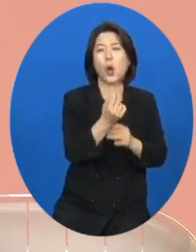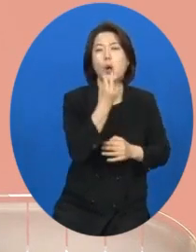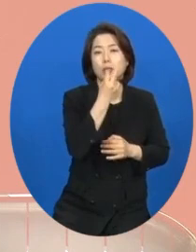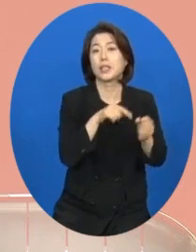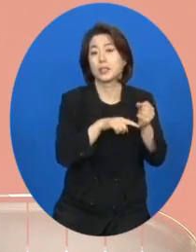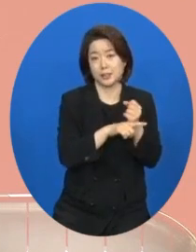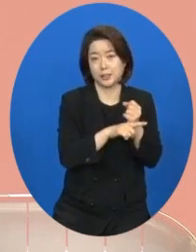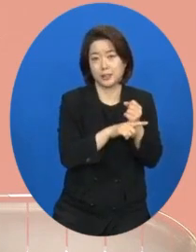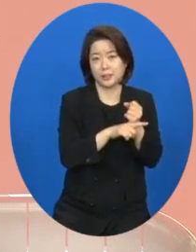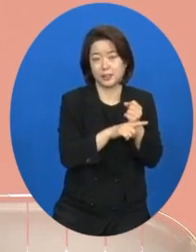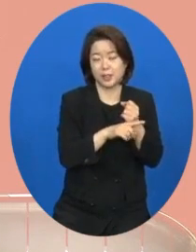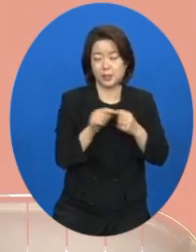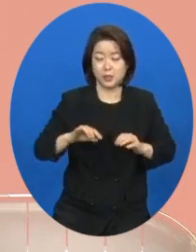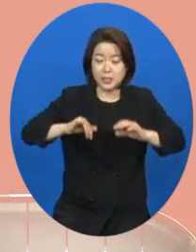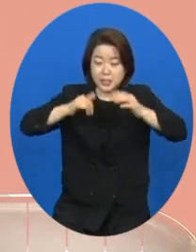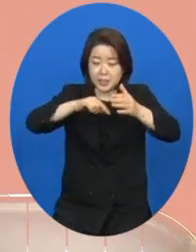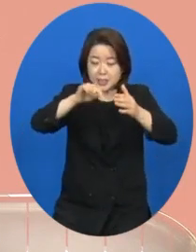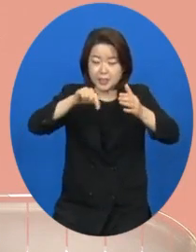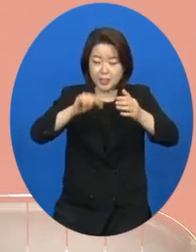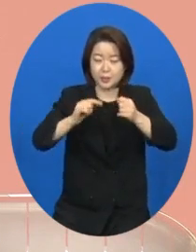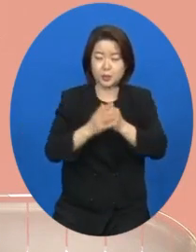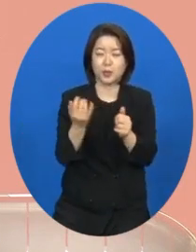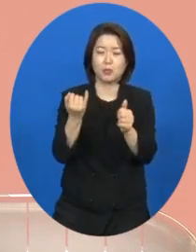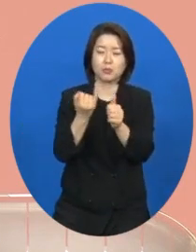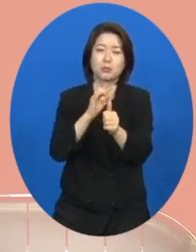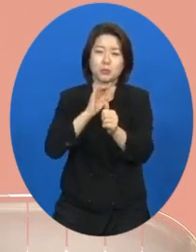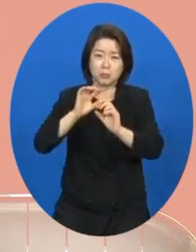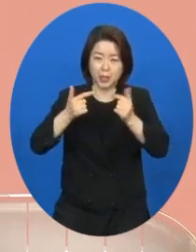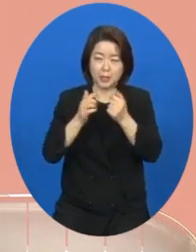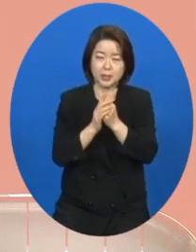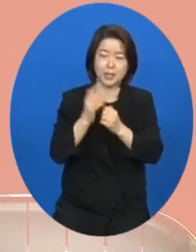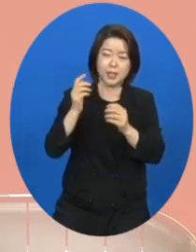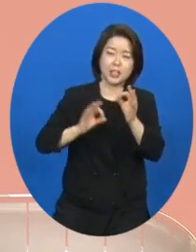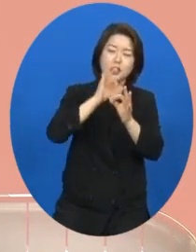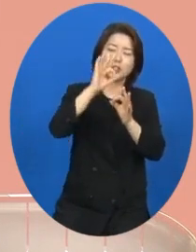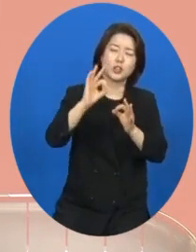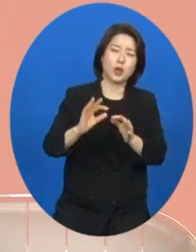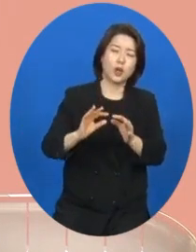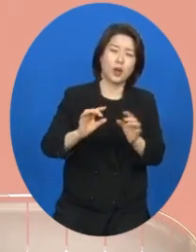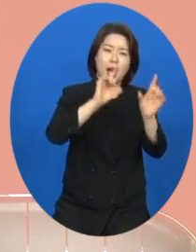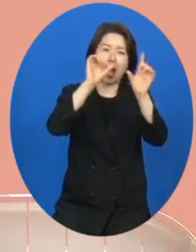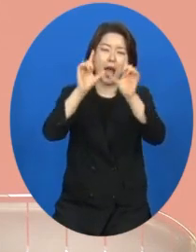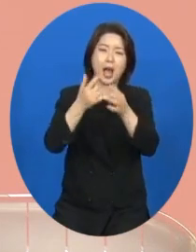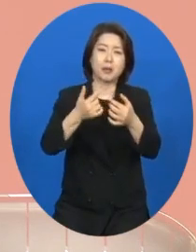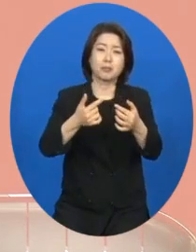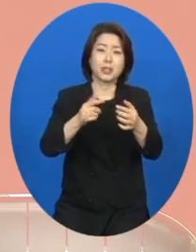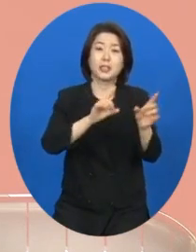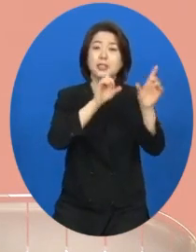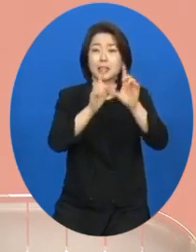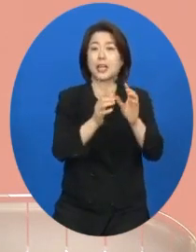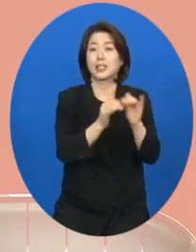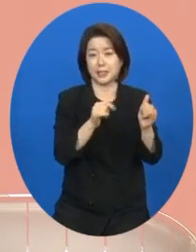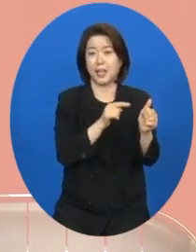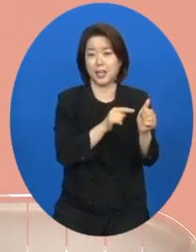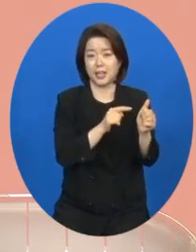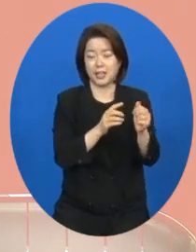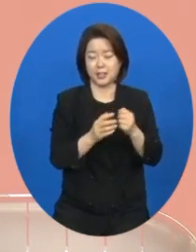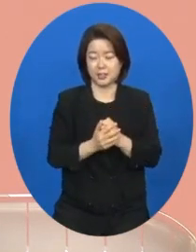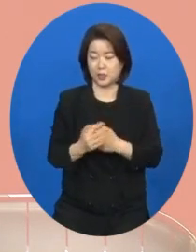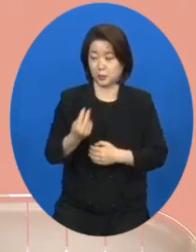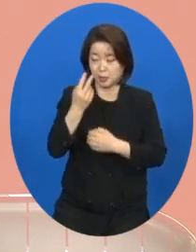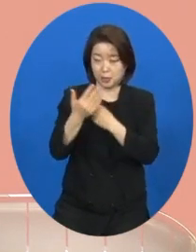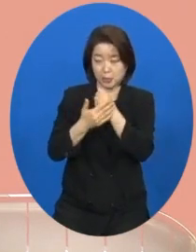겁니다. 이 세상에서 부부가 됐을 뿐 아니라 영생을 함께 누릴 자. 그리고 이 생명의